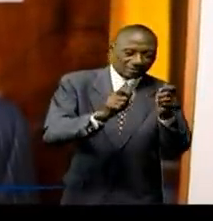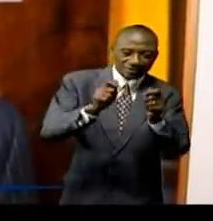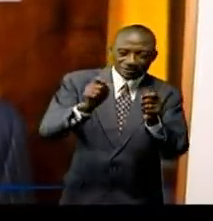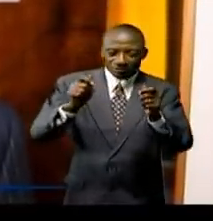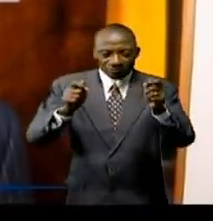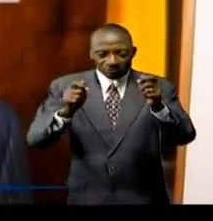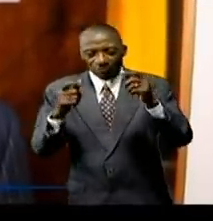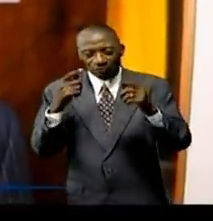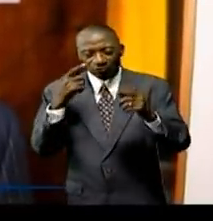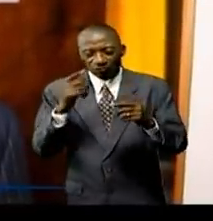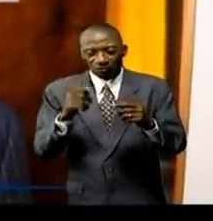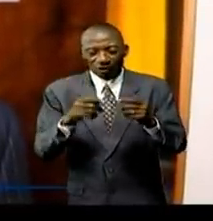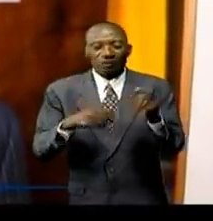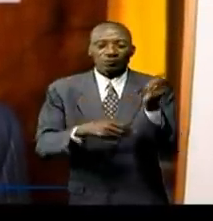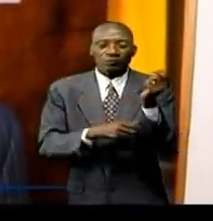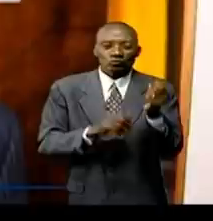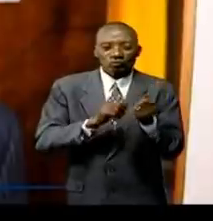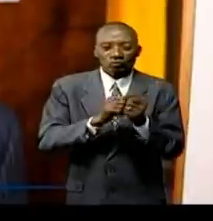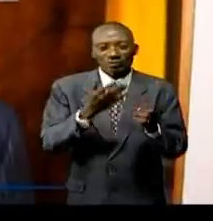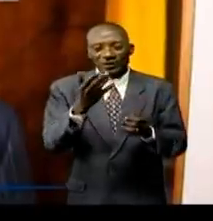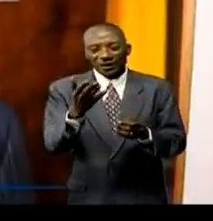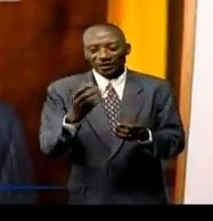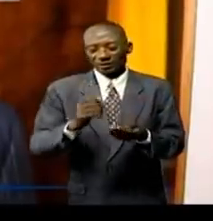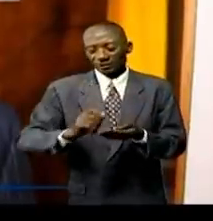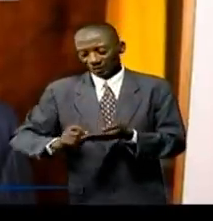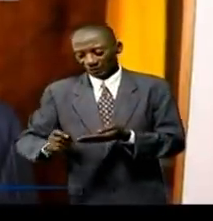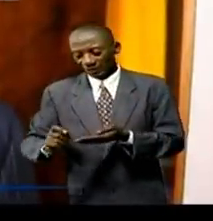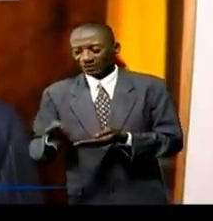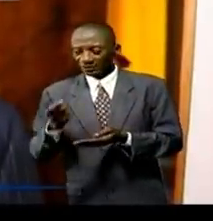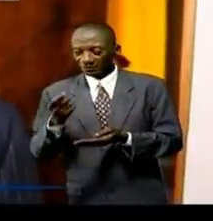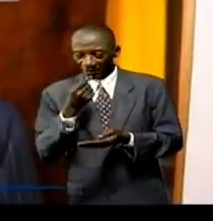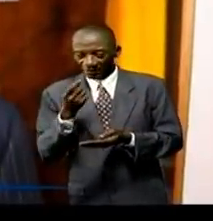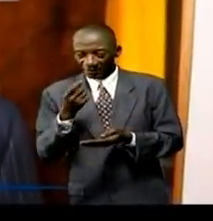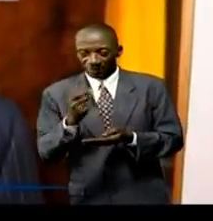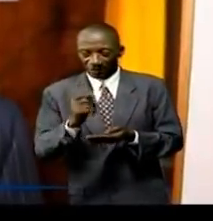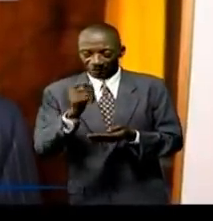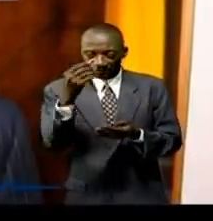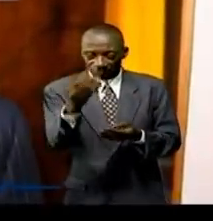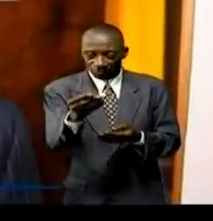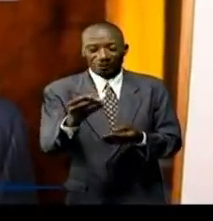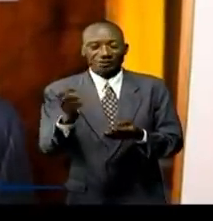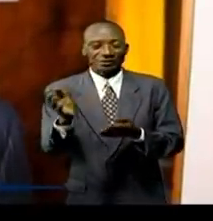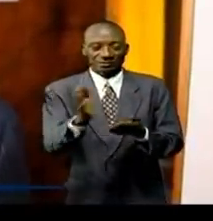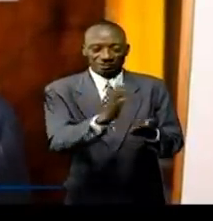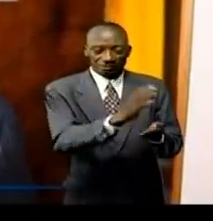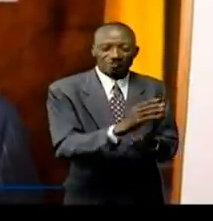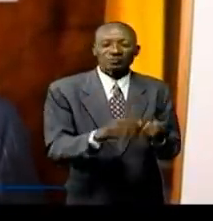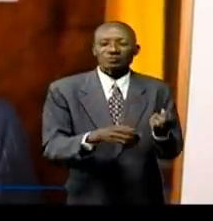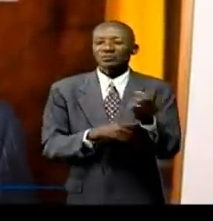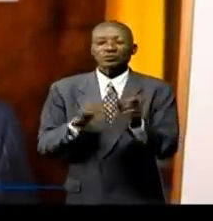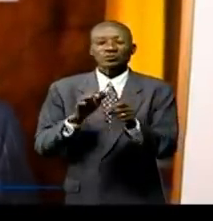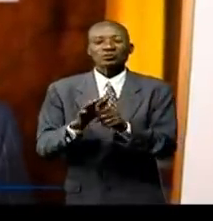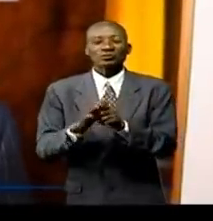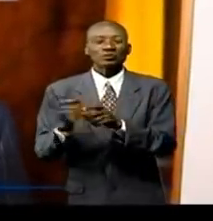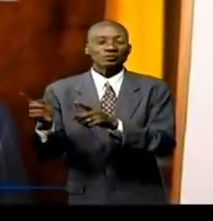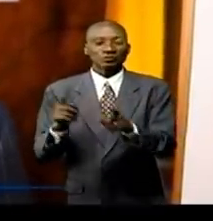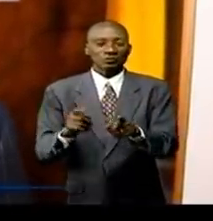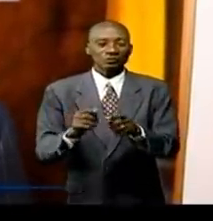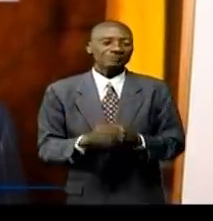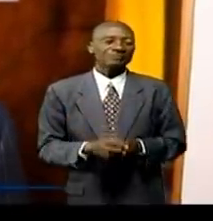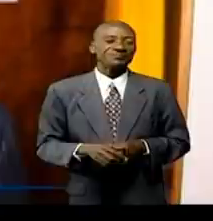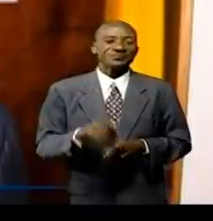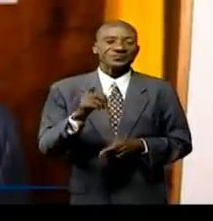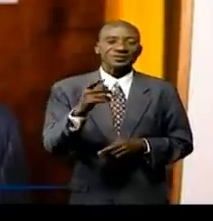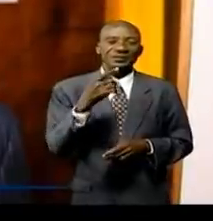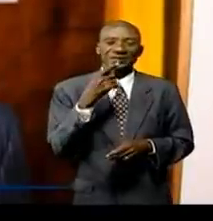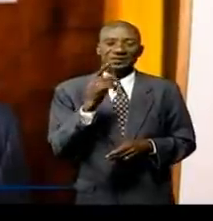je vais m'en occuper, je vais commencer à suivre mes consultations régulièrement pour éviter des soucis de santé. Parce qu'il